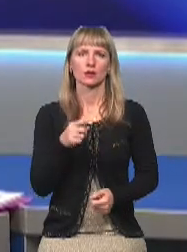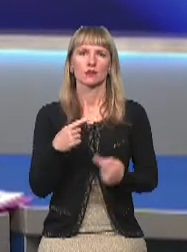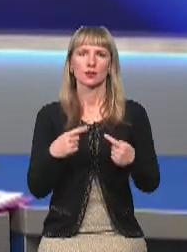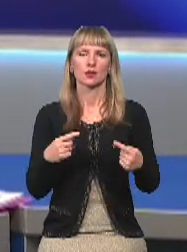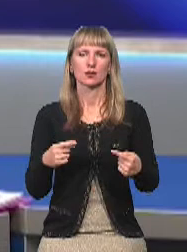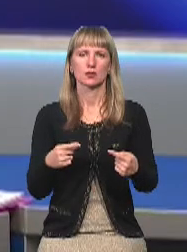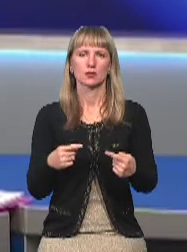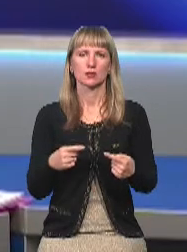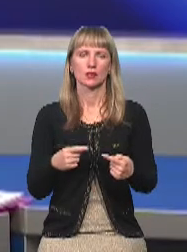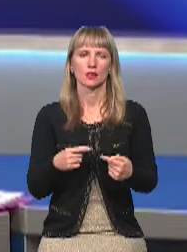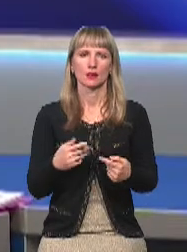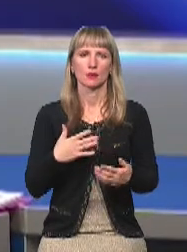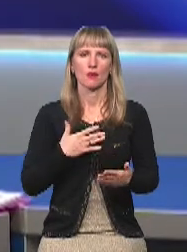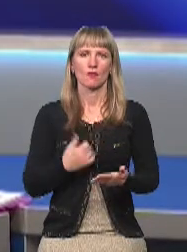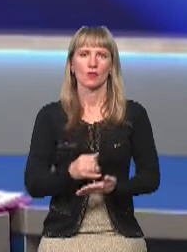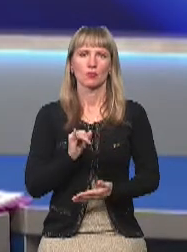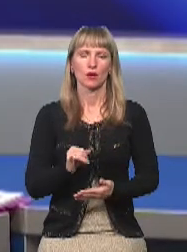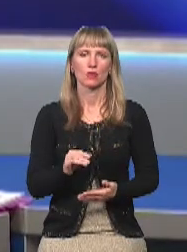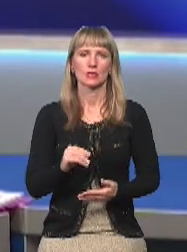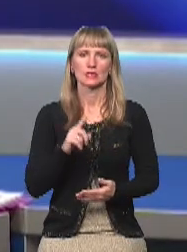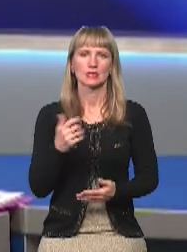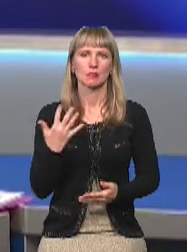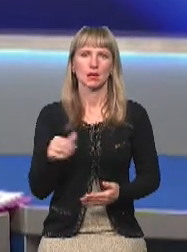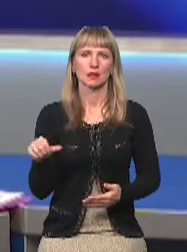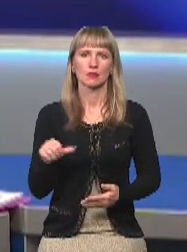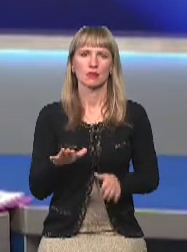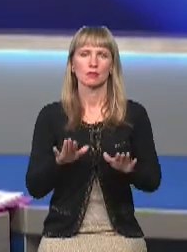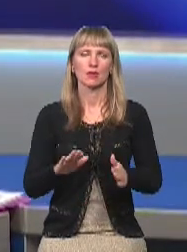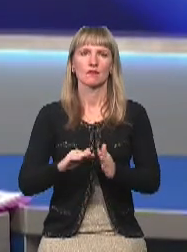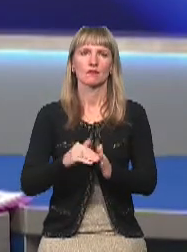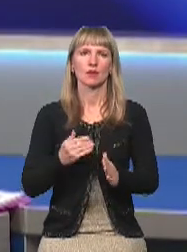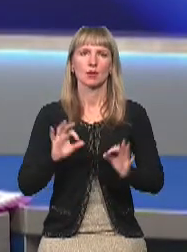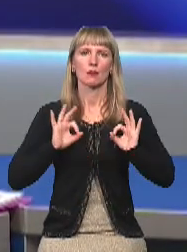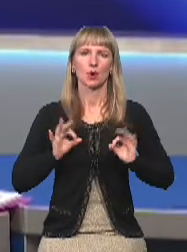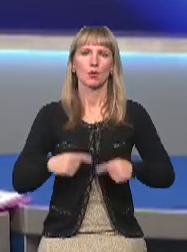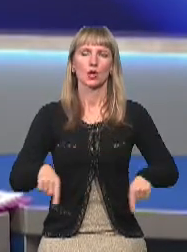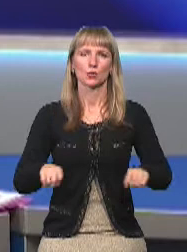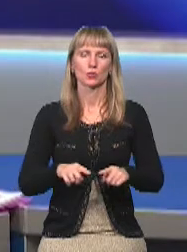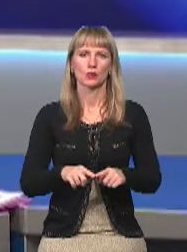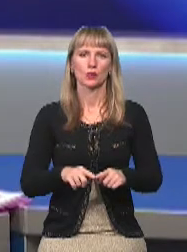проступки. І буквально за 5 хвилин уже на місці була викликана і прокуратура,